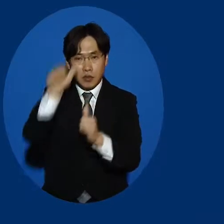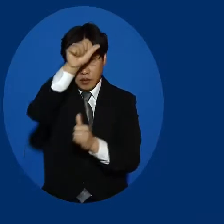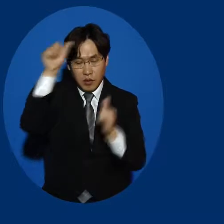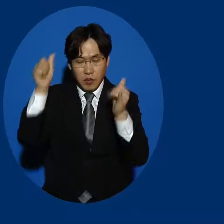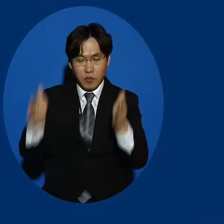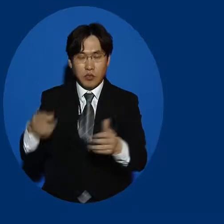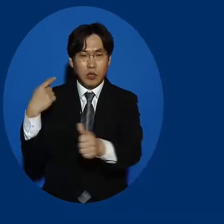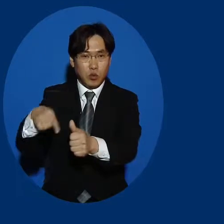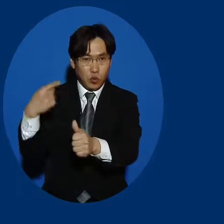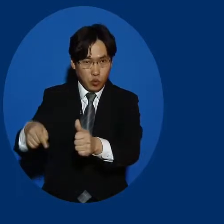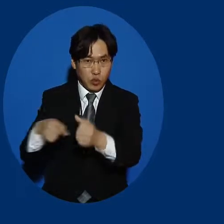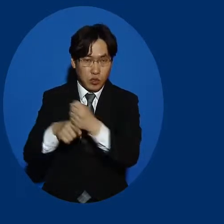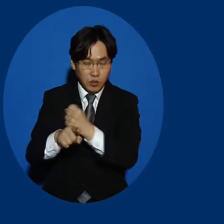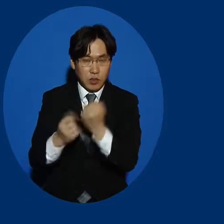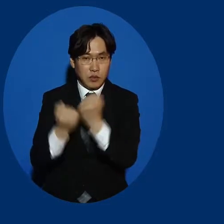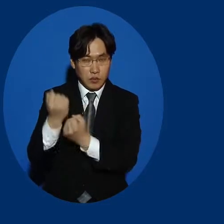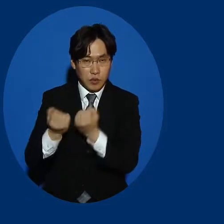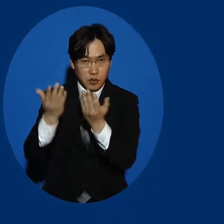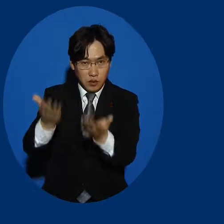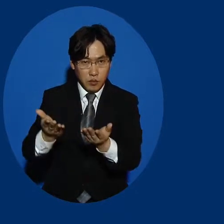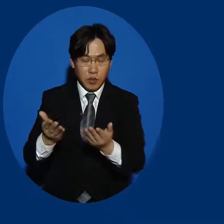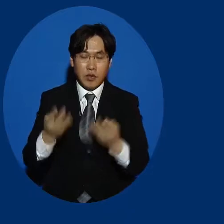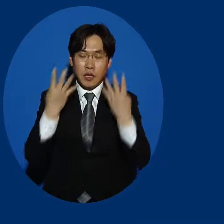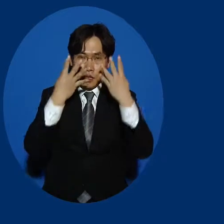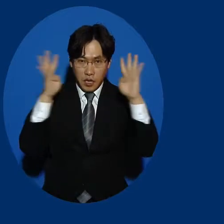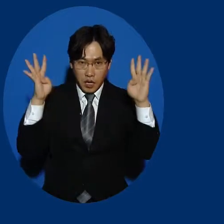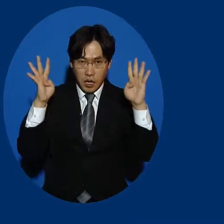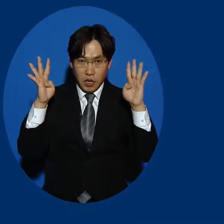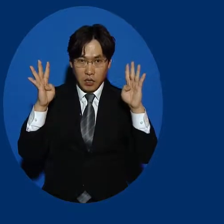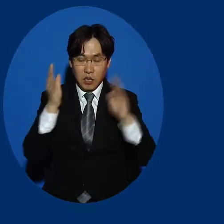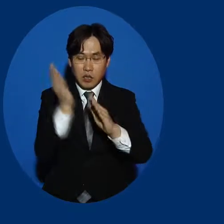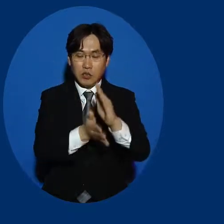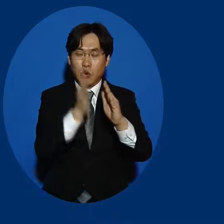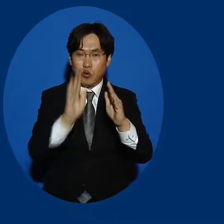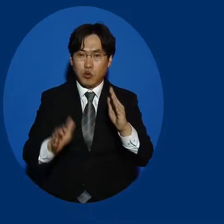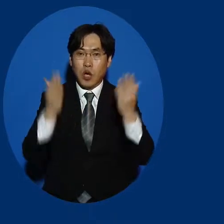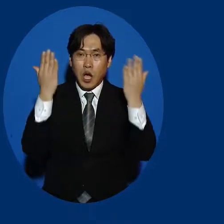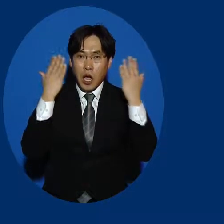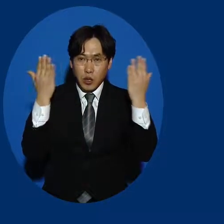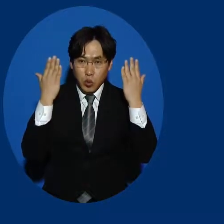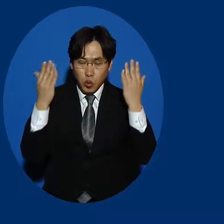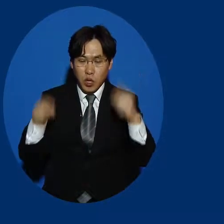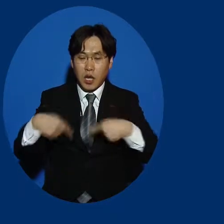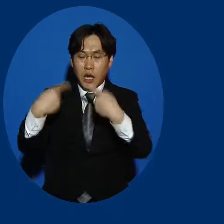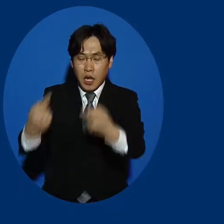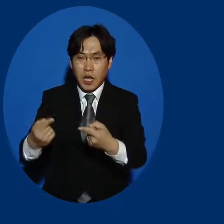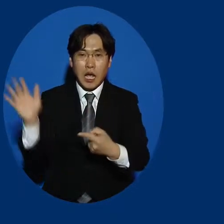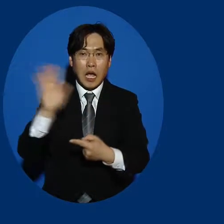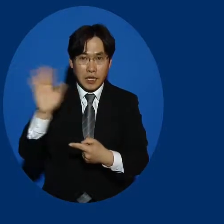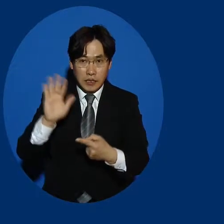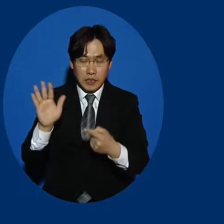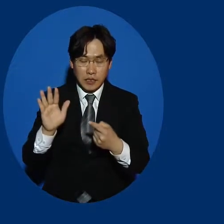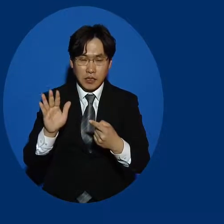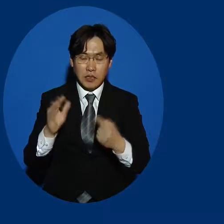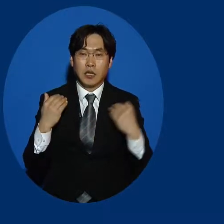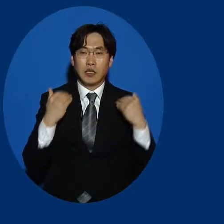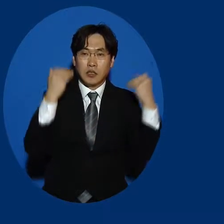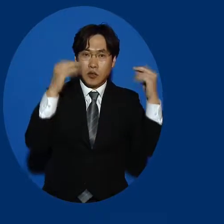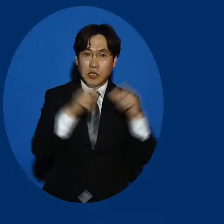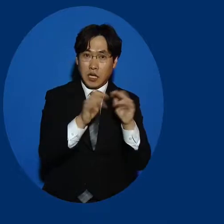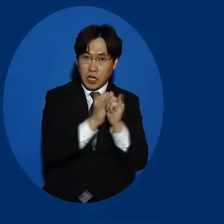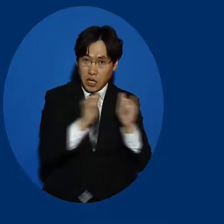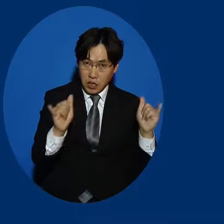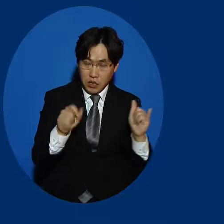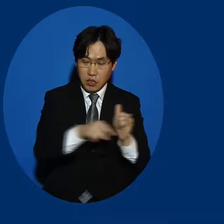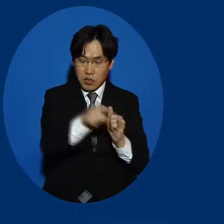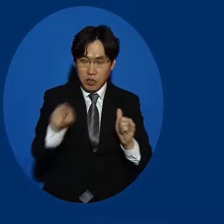보면 대학교를 포함한 정규 교육과정에 참여하고 있지 않은 성인